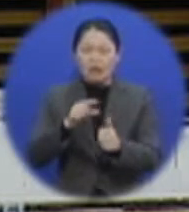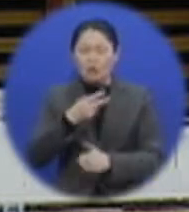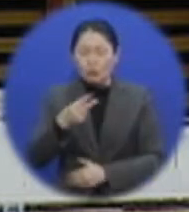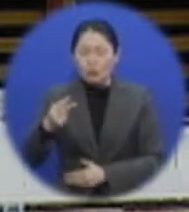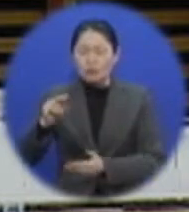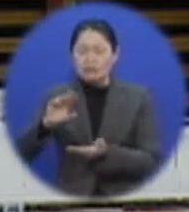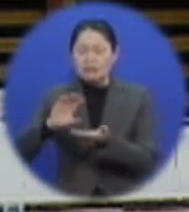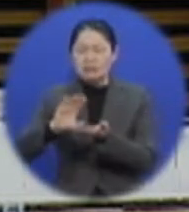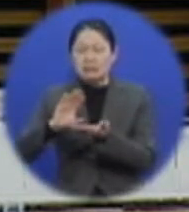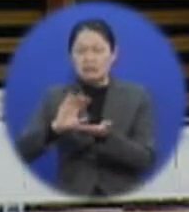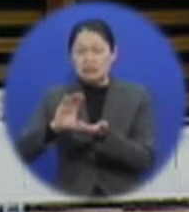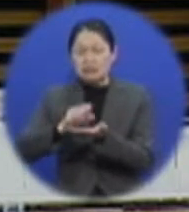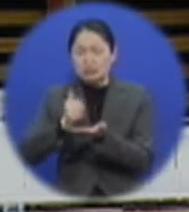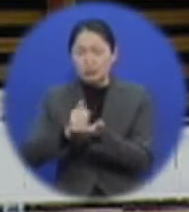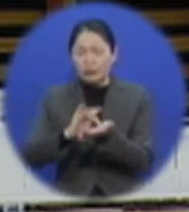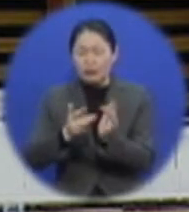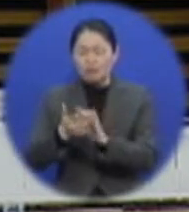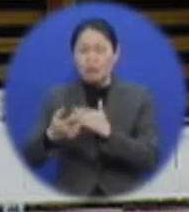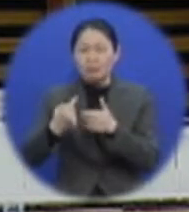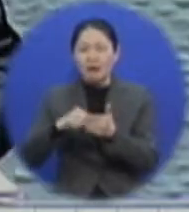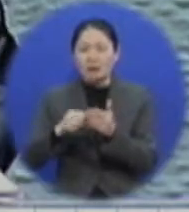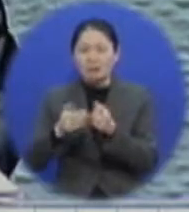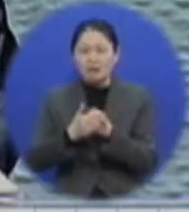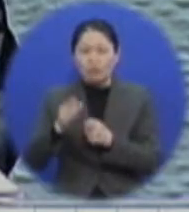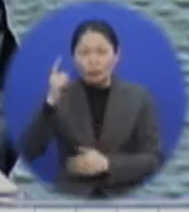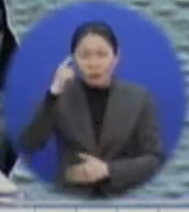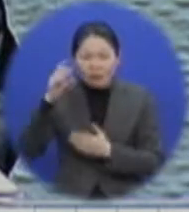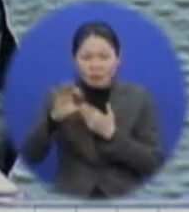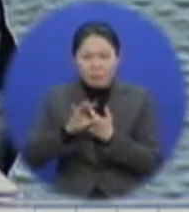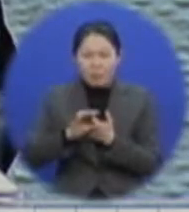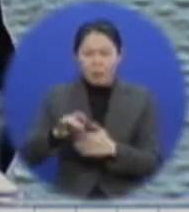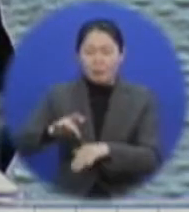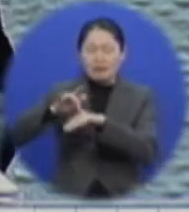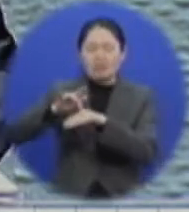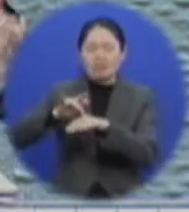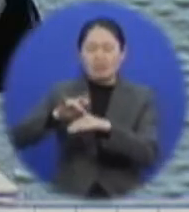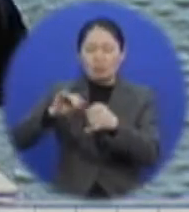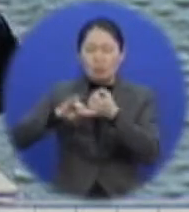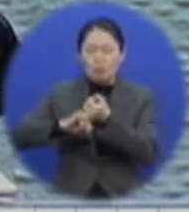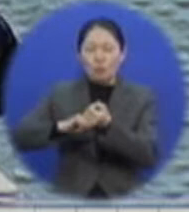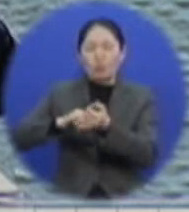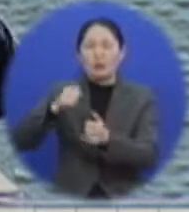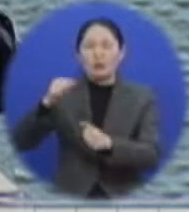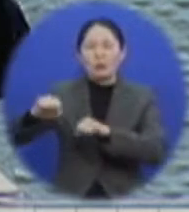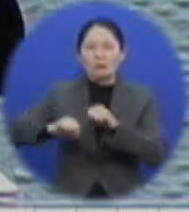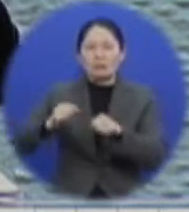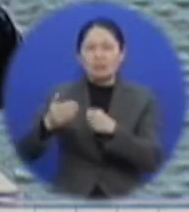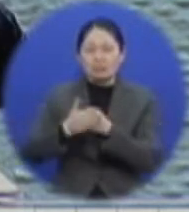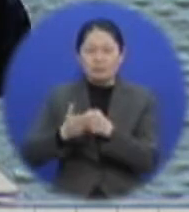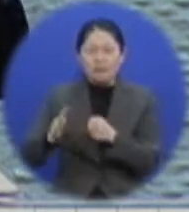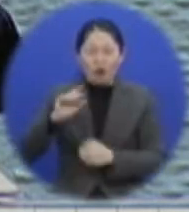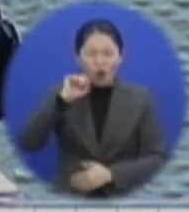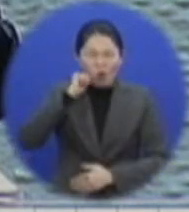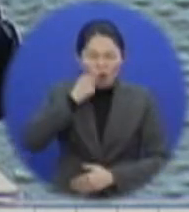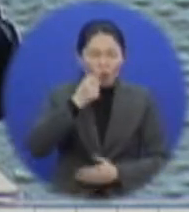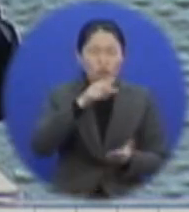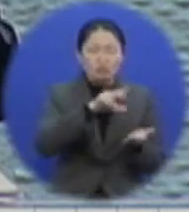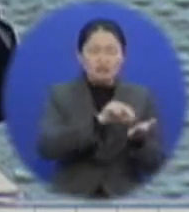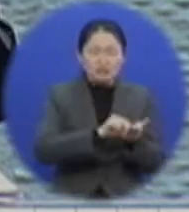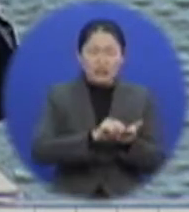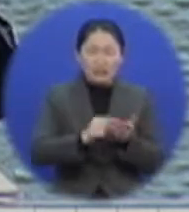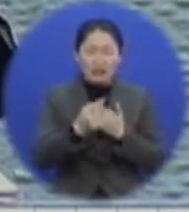왜냐하면 이제 마귀가 반드시 역사 했기 때문입니다 어려운 일이 생겼다 재정적인 문제 건강에